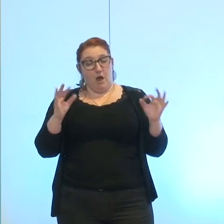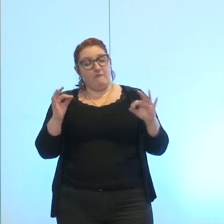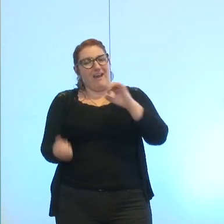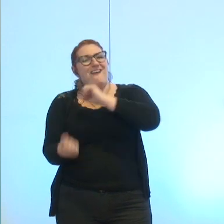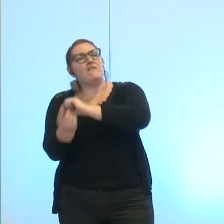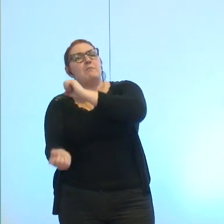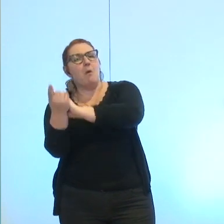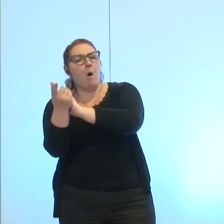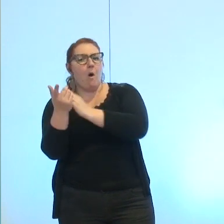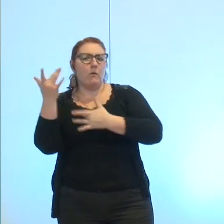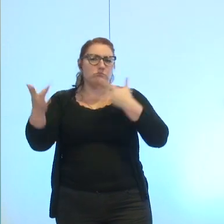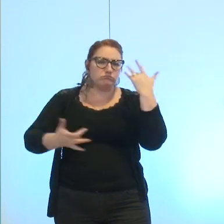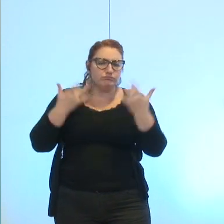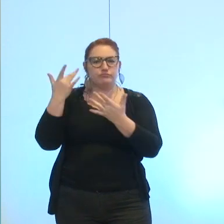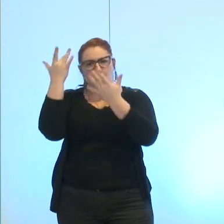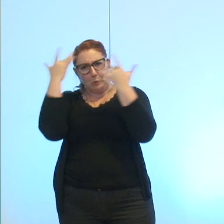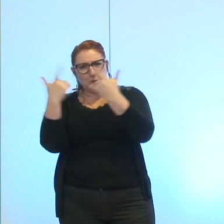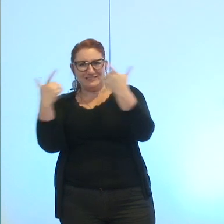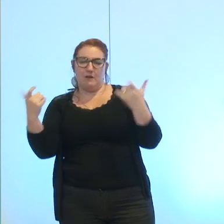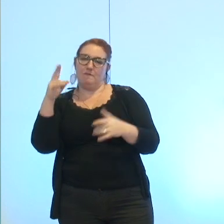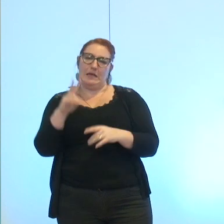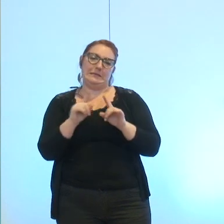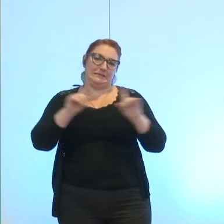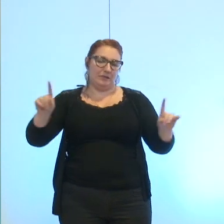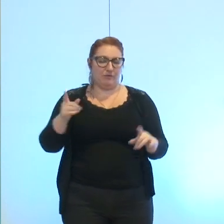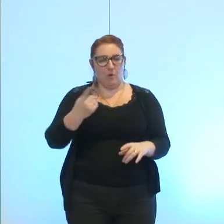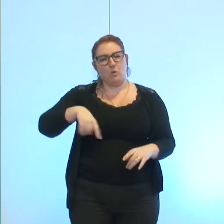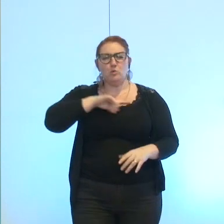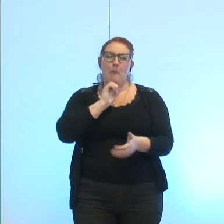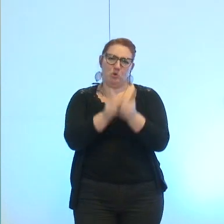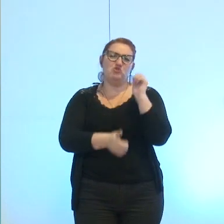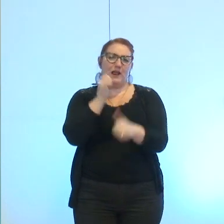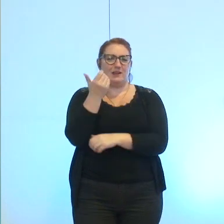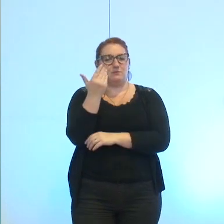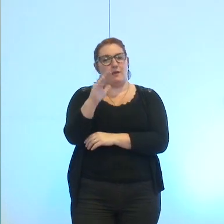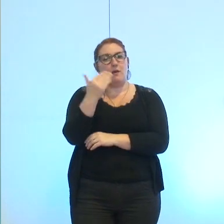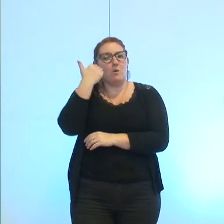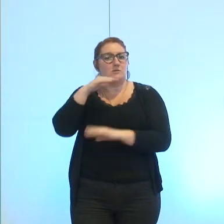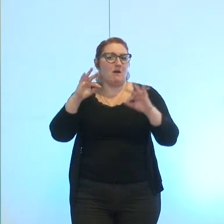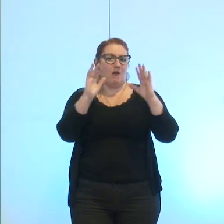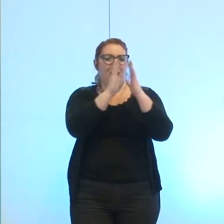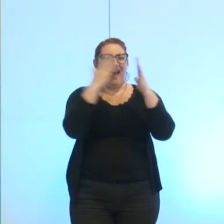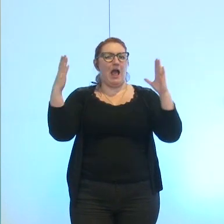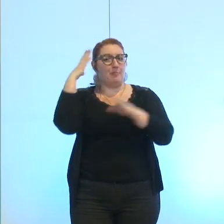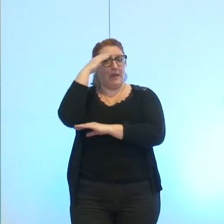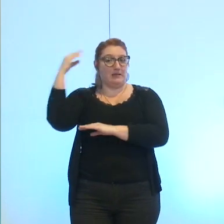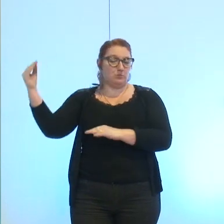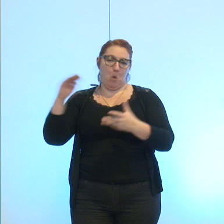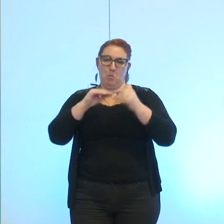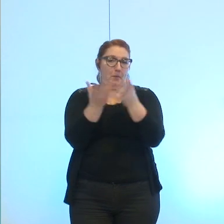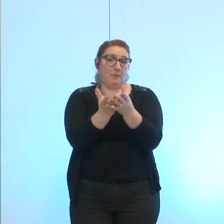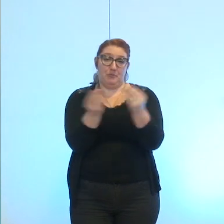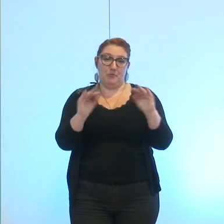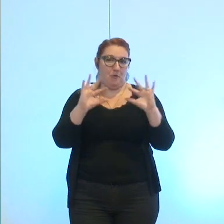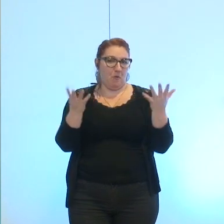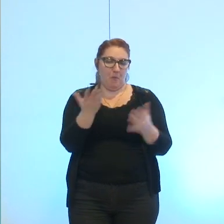c'est effectivement un challenge mais en ce qui concne alpexo il sera très largement résolu grâce